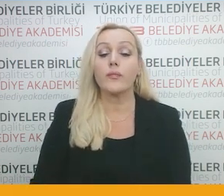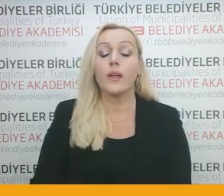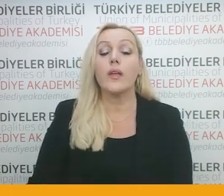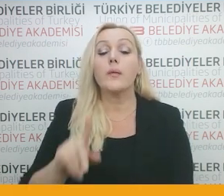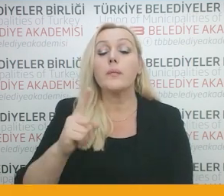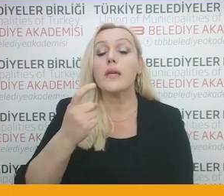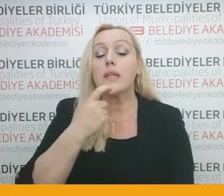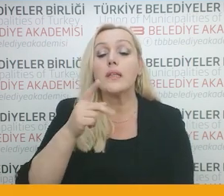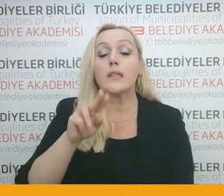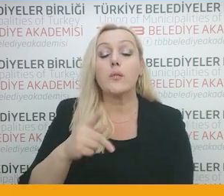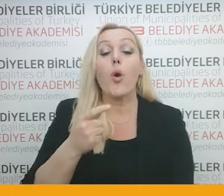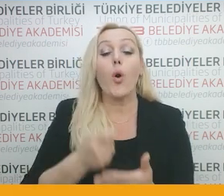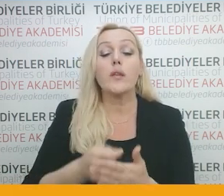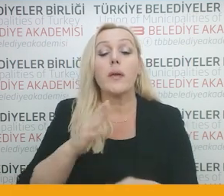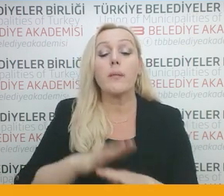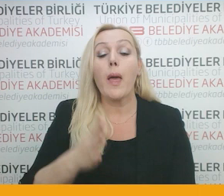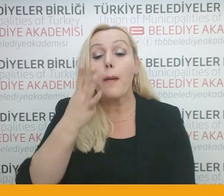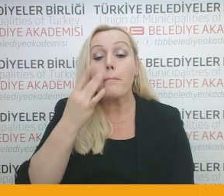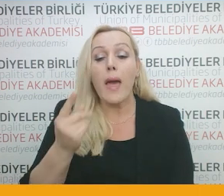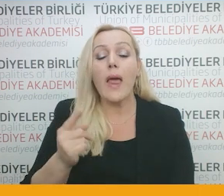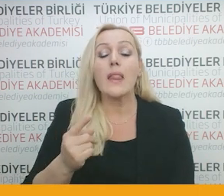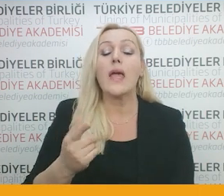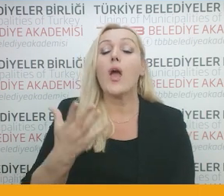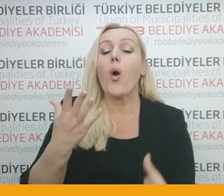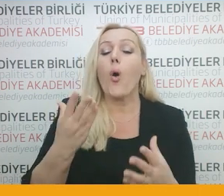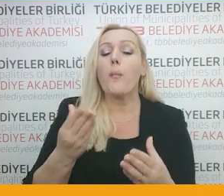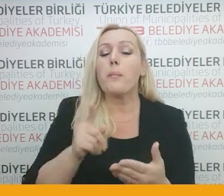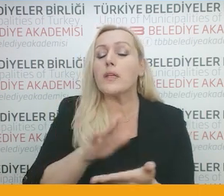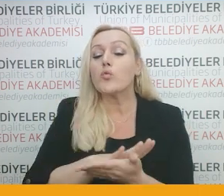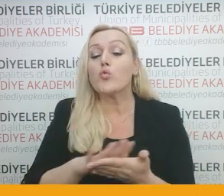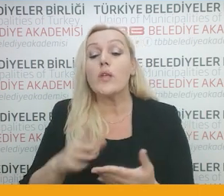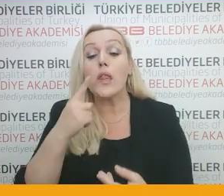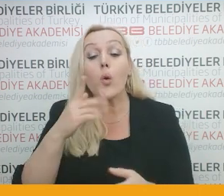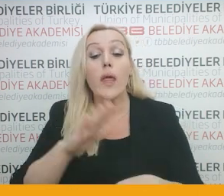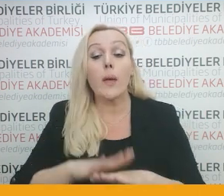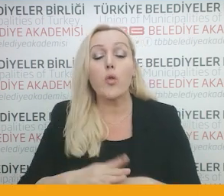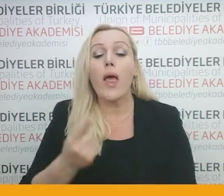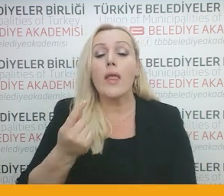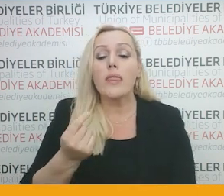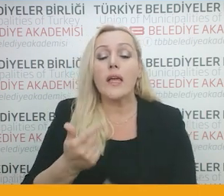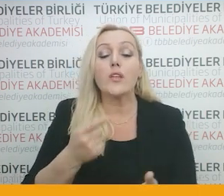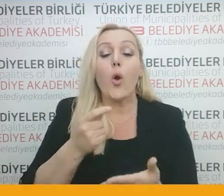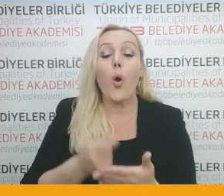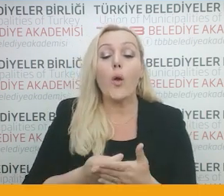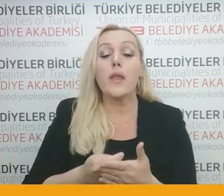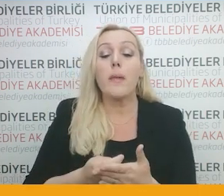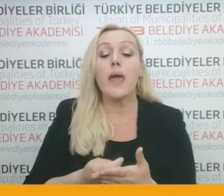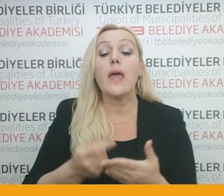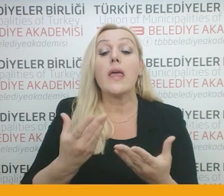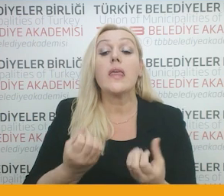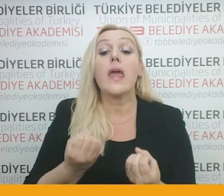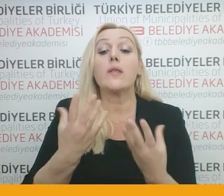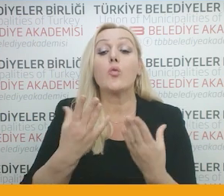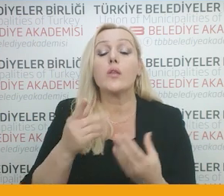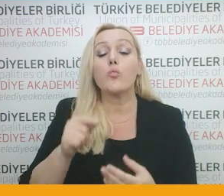Bildiğiniz gibi ödemeleri yaparken belli sıraya göre yapıyoruz arkadaşlar. Nakit mevcudu tüm ödemeleri karşılayamıyorsa, sırayla ödeme yapmak gerekiyorsa bu sıralama nasıl